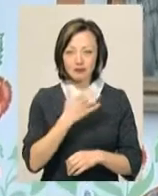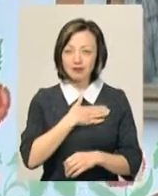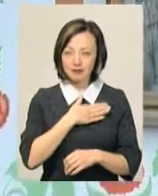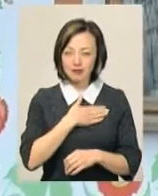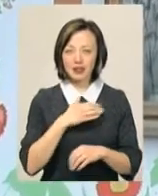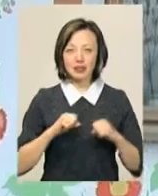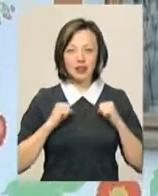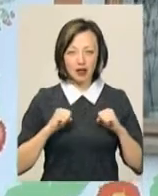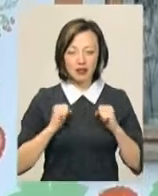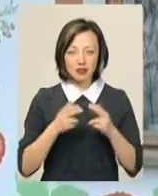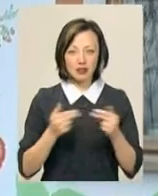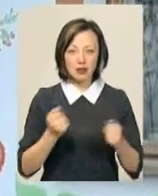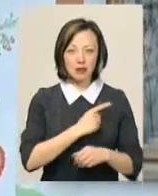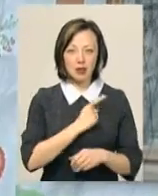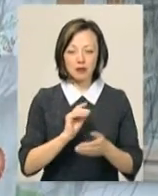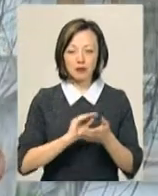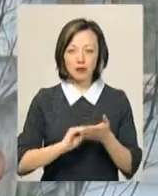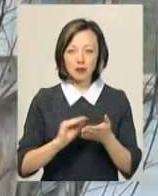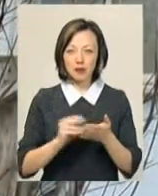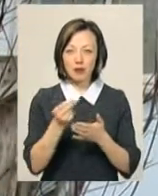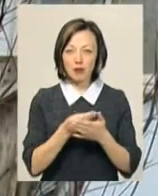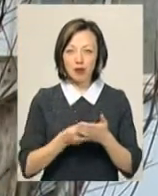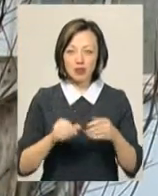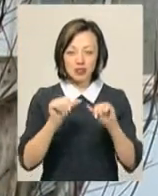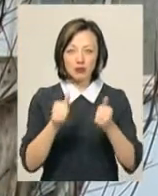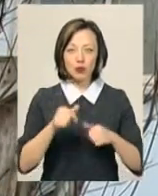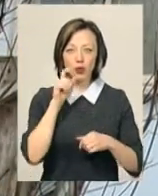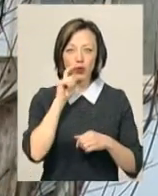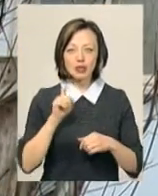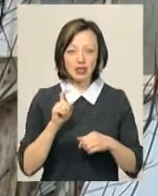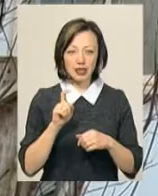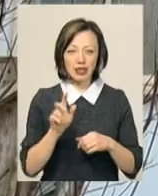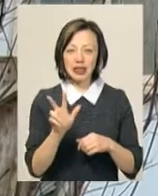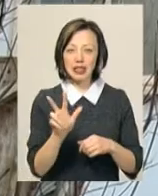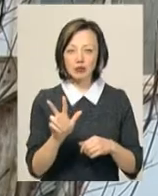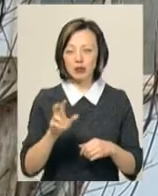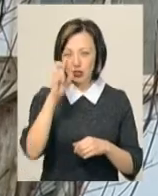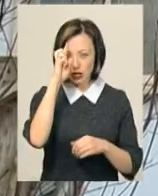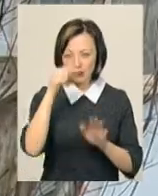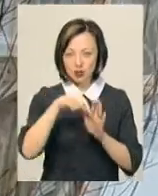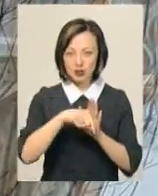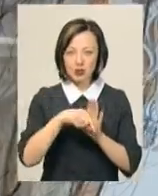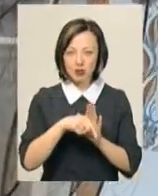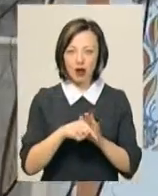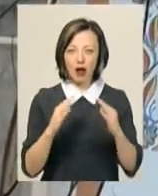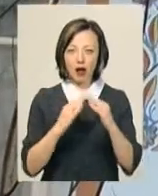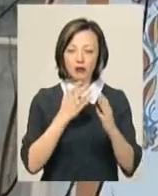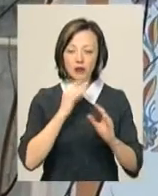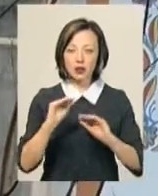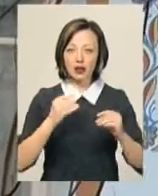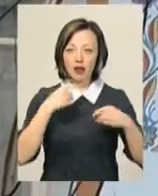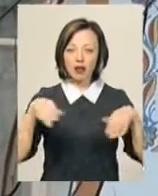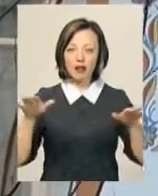Особливо старанно, зізнається майстер, він виписував та вимальовував стилізований український тризуб. Крім державного символу у квітках, хату прикрашають